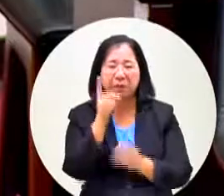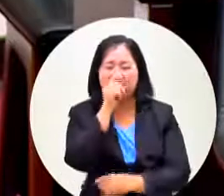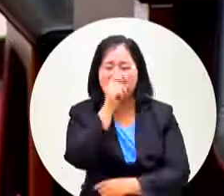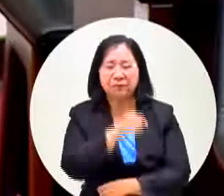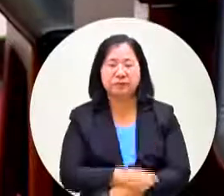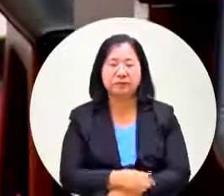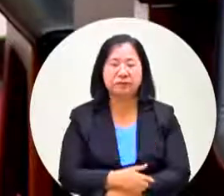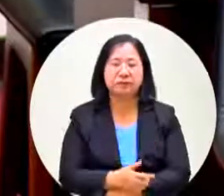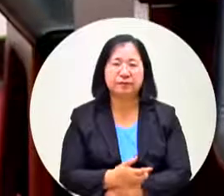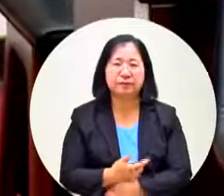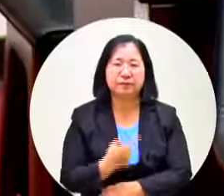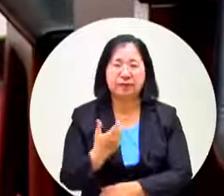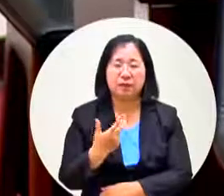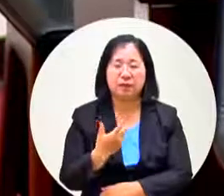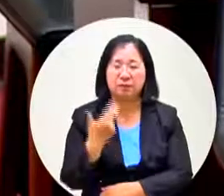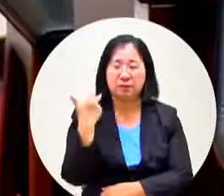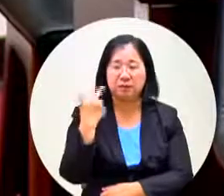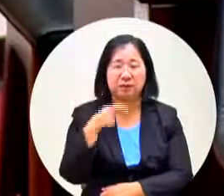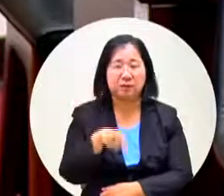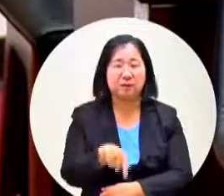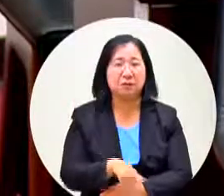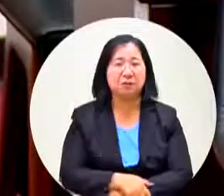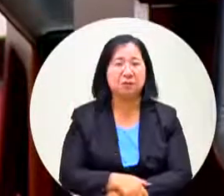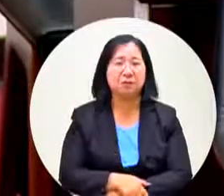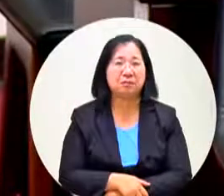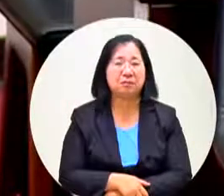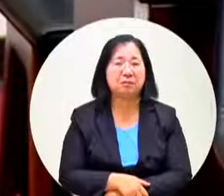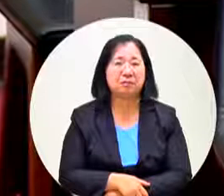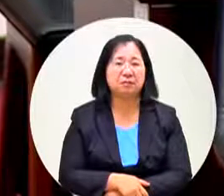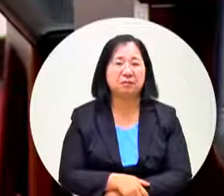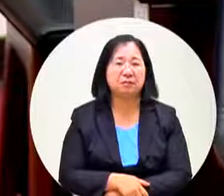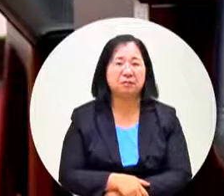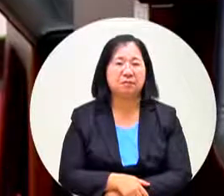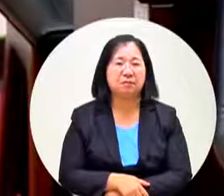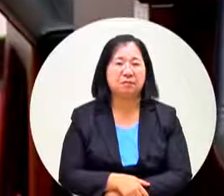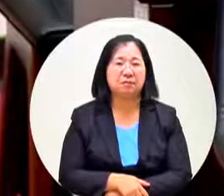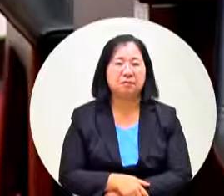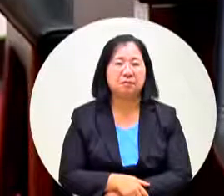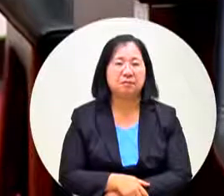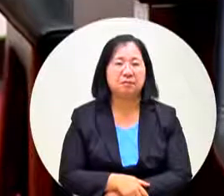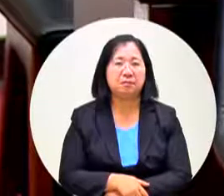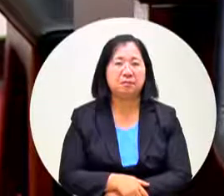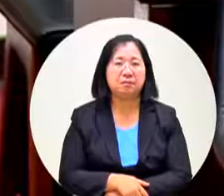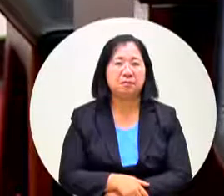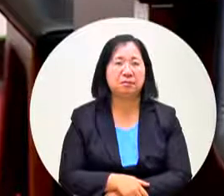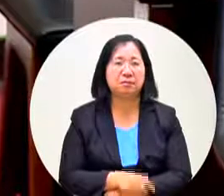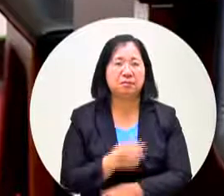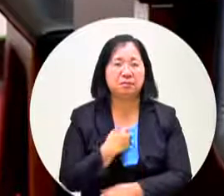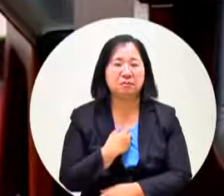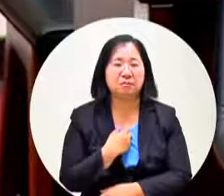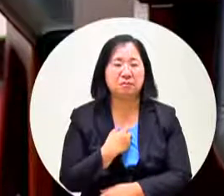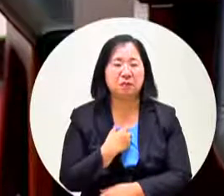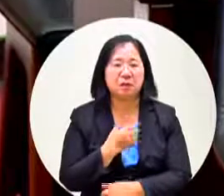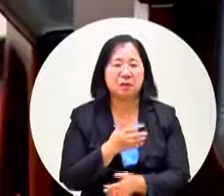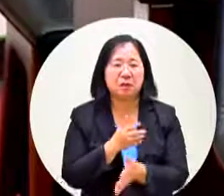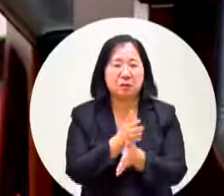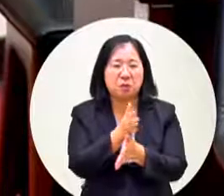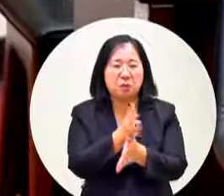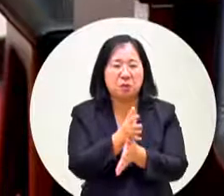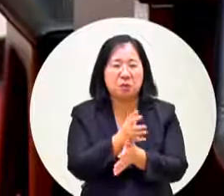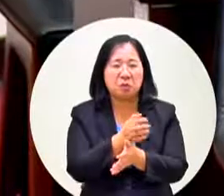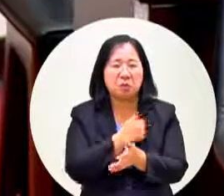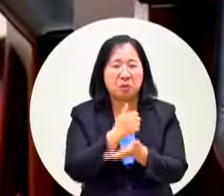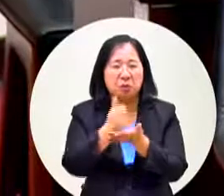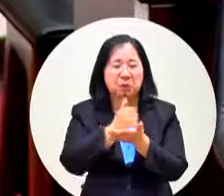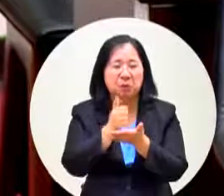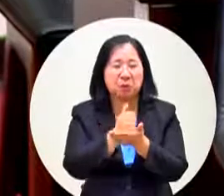左转吼，伊迄边也青灯，这边也青灯哦。啊，有诶不爱等诶吼，安着小崩。